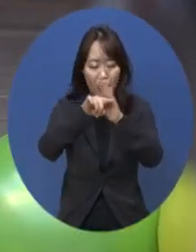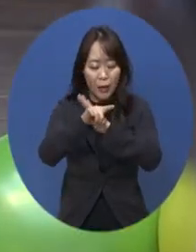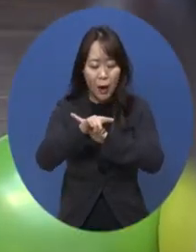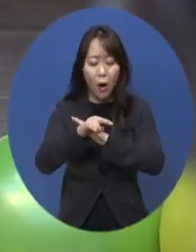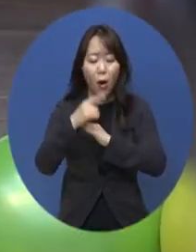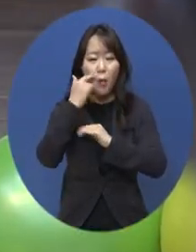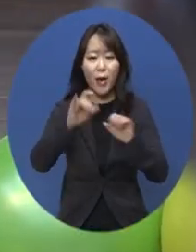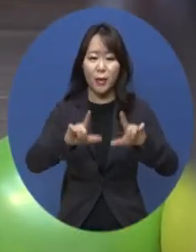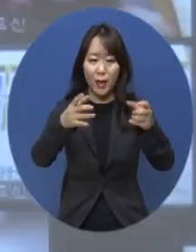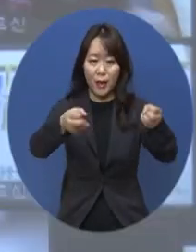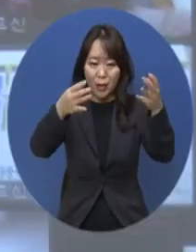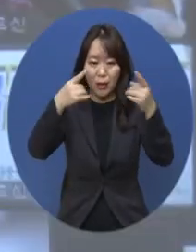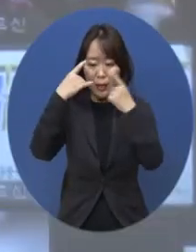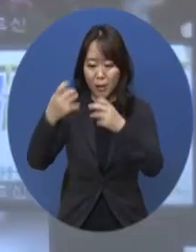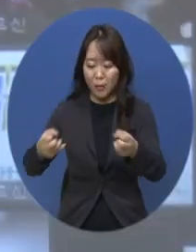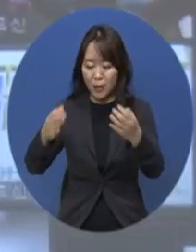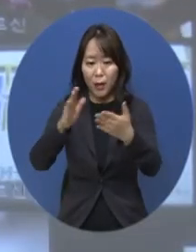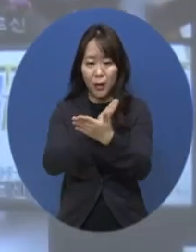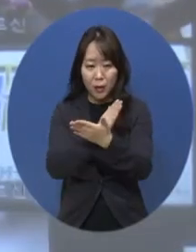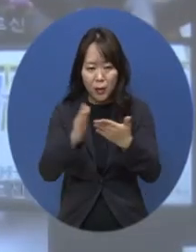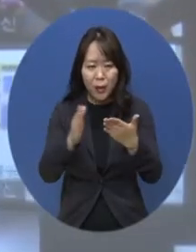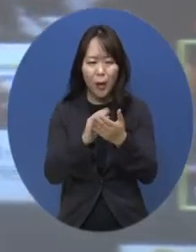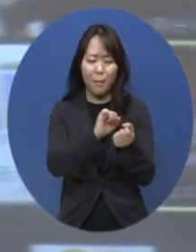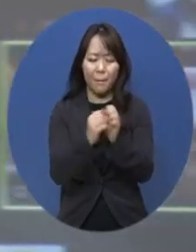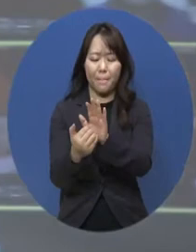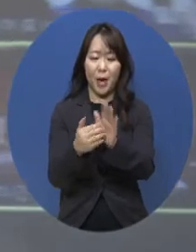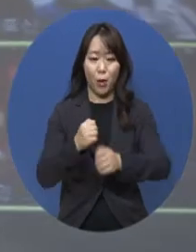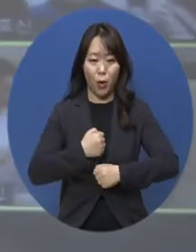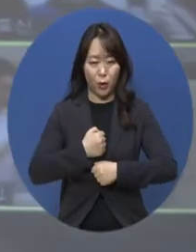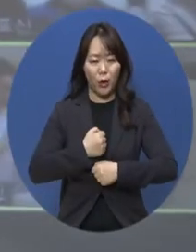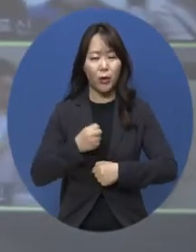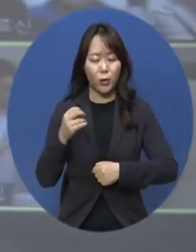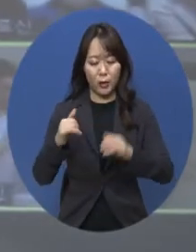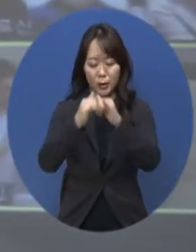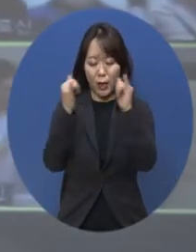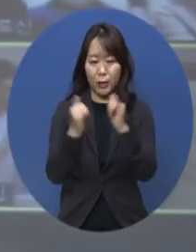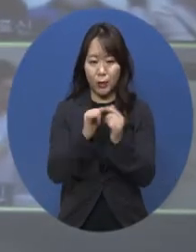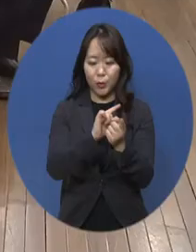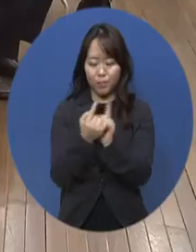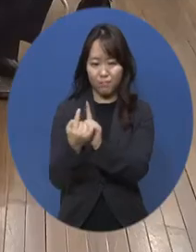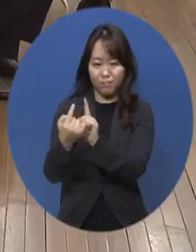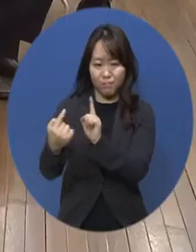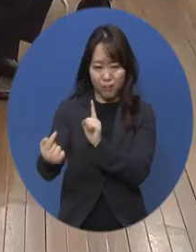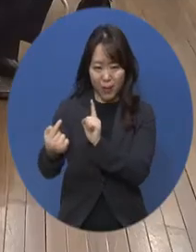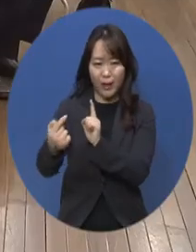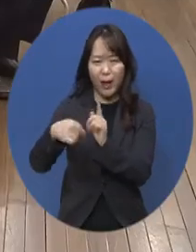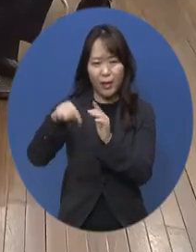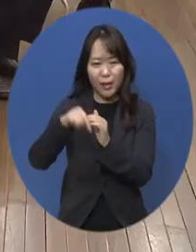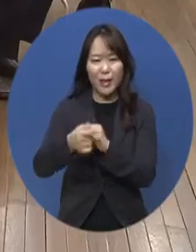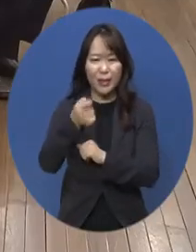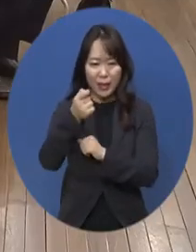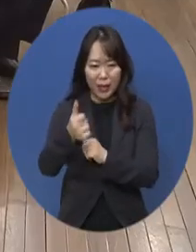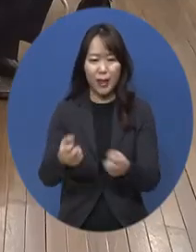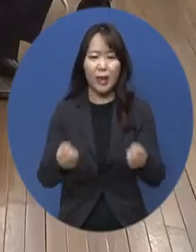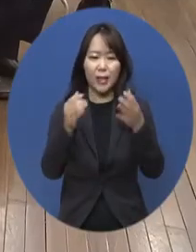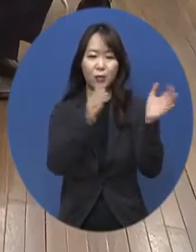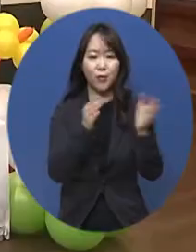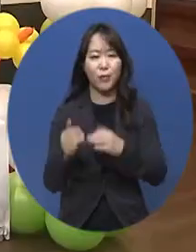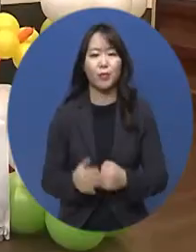행사 와 기념 행세로 나눠 당 여수 책 준수와 철저한 사회적 거리두기 할 소규모로 시행했습니다